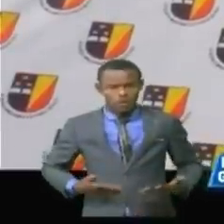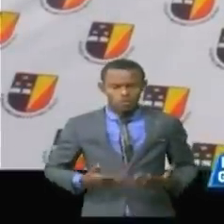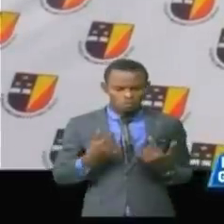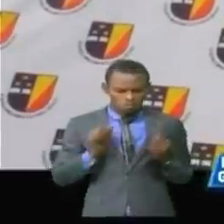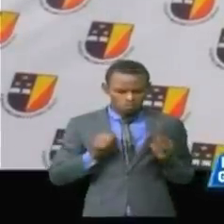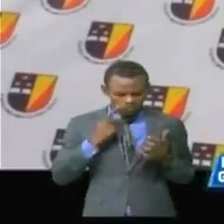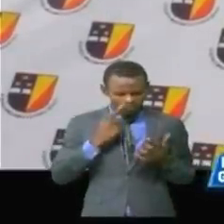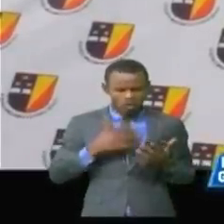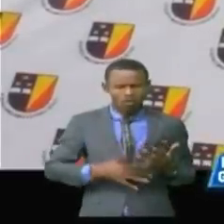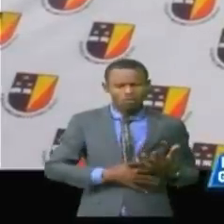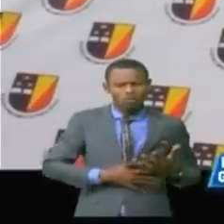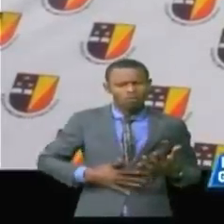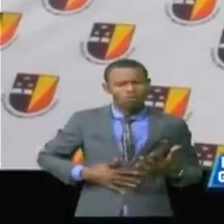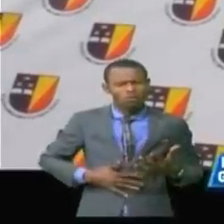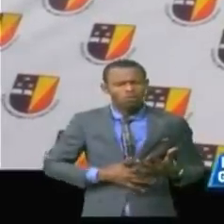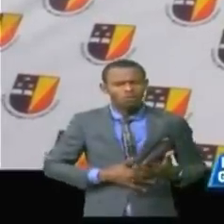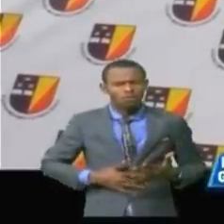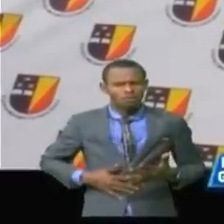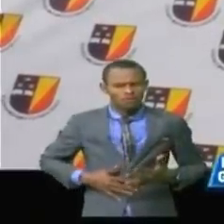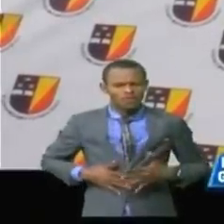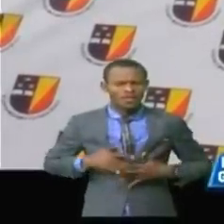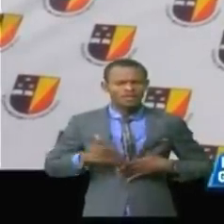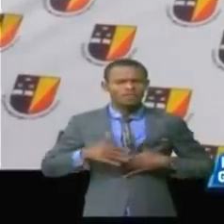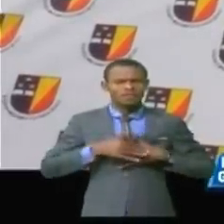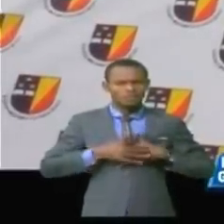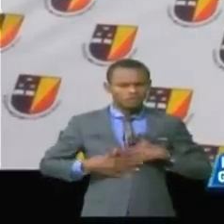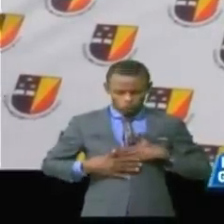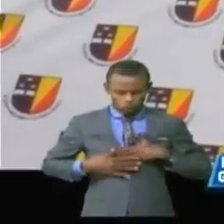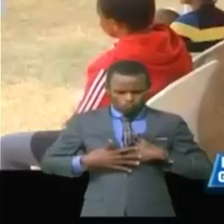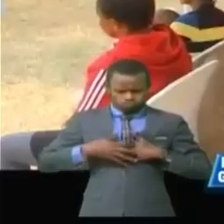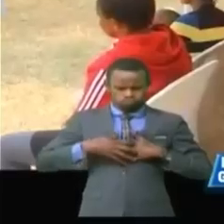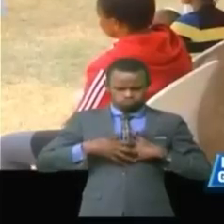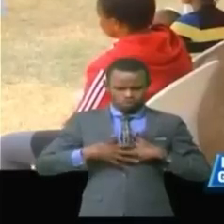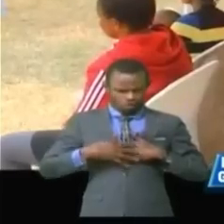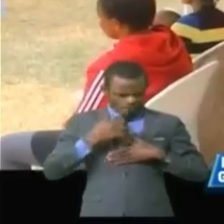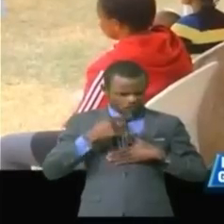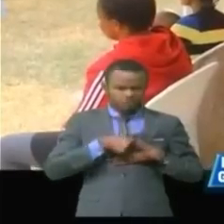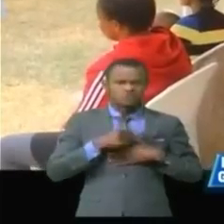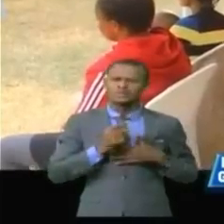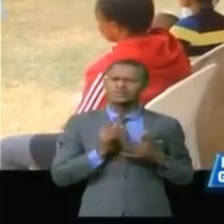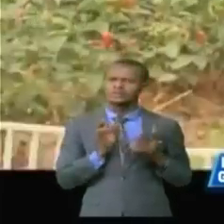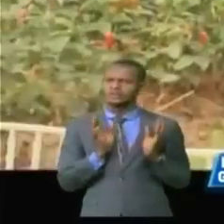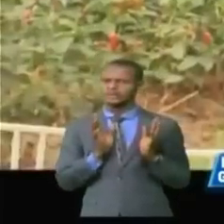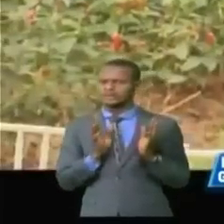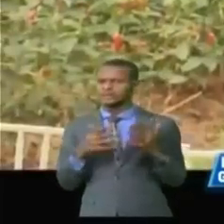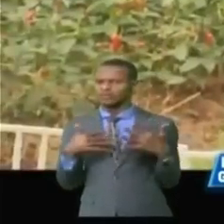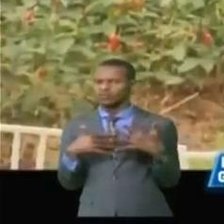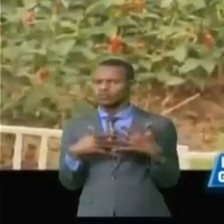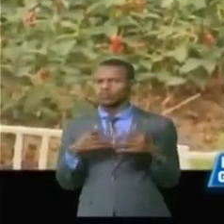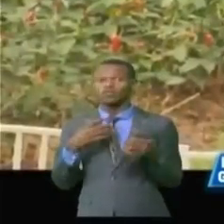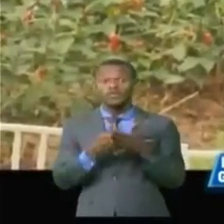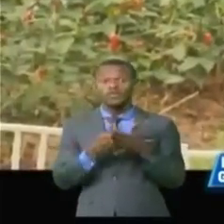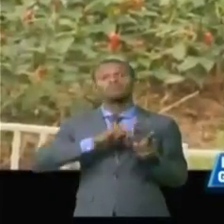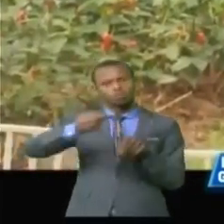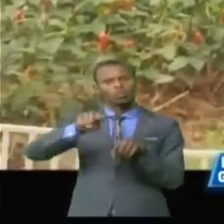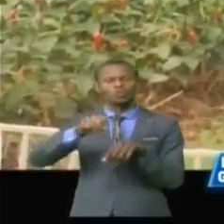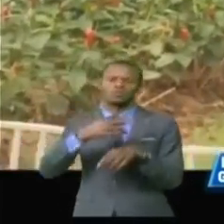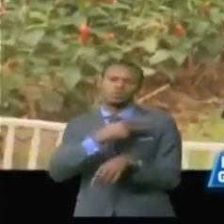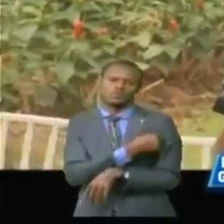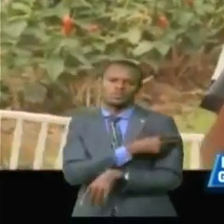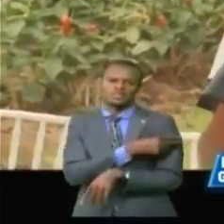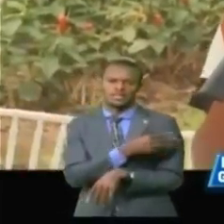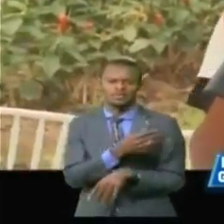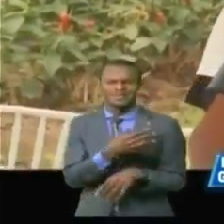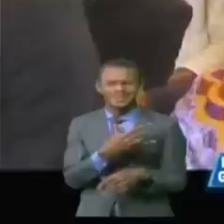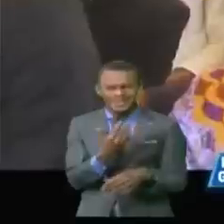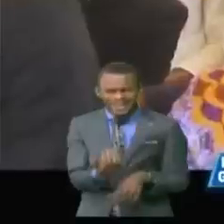maintenant vous palpez une masse, eh bien, il faut vous en inquiéter. Kiseki Tengue, âgé de 15 ans aujourd'hui, rescapé du cancer